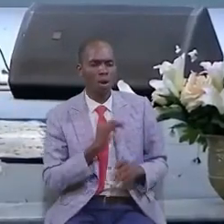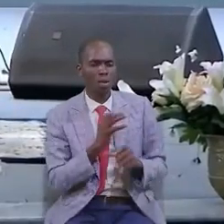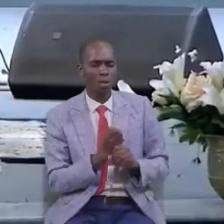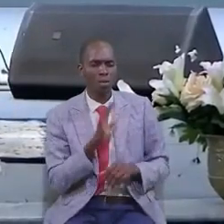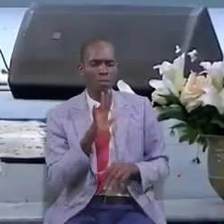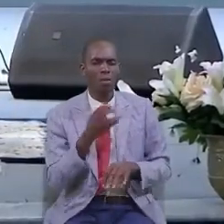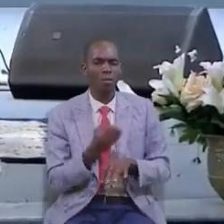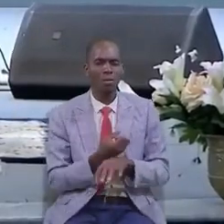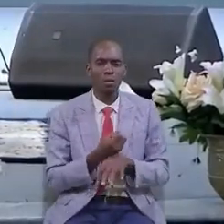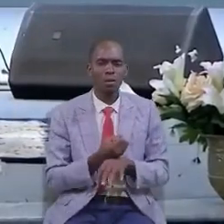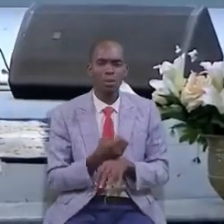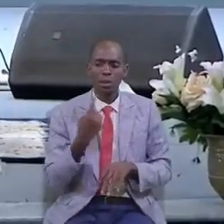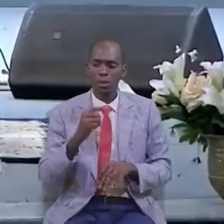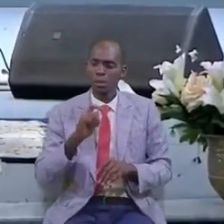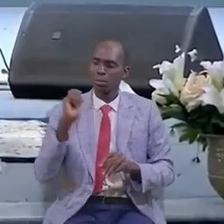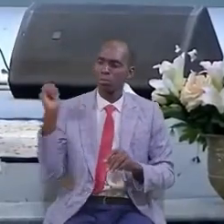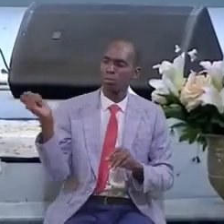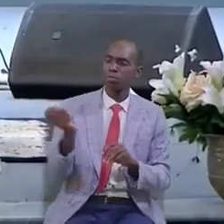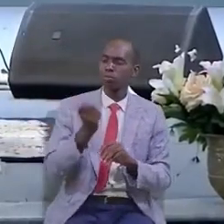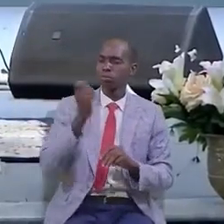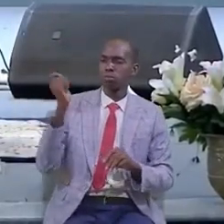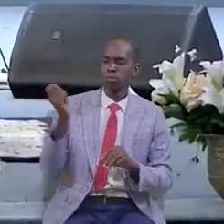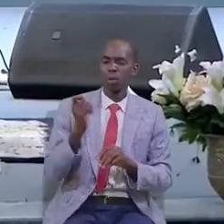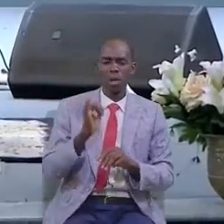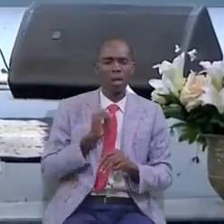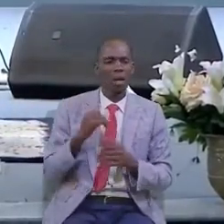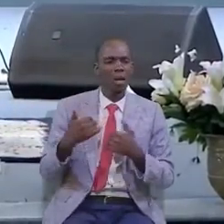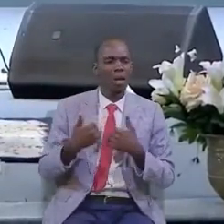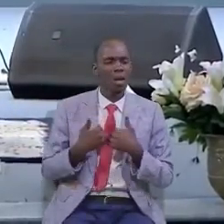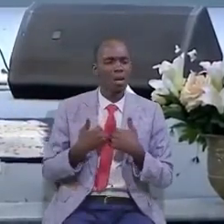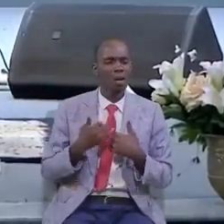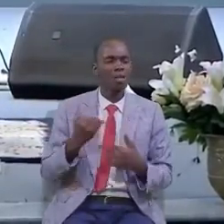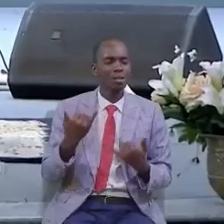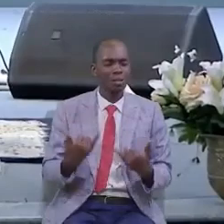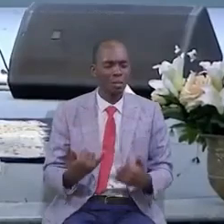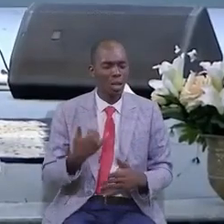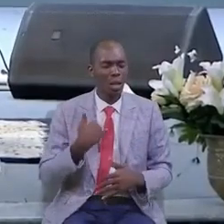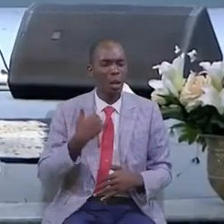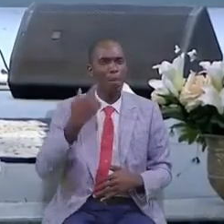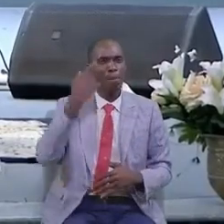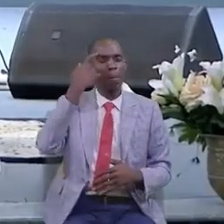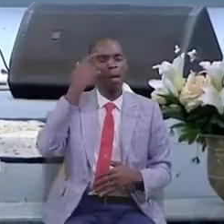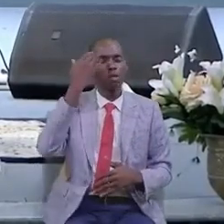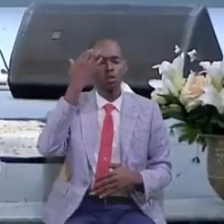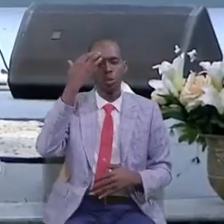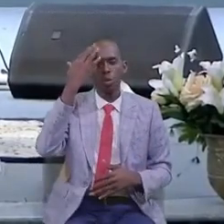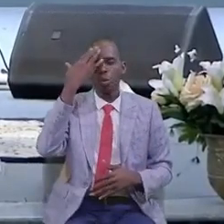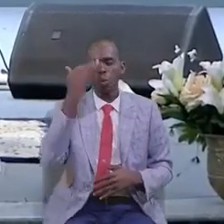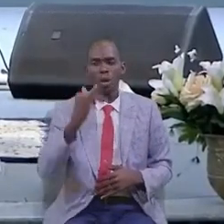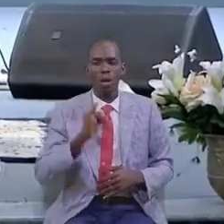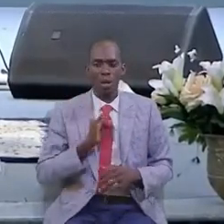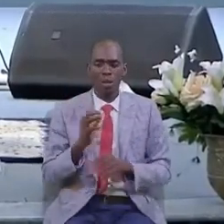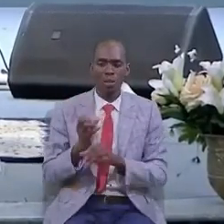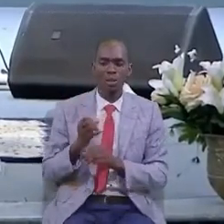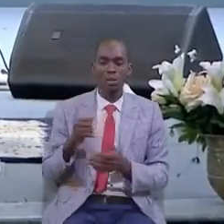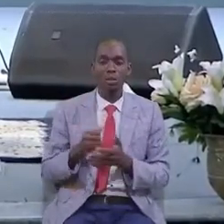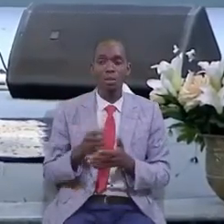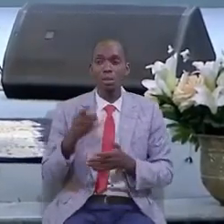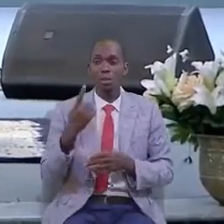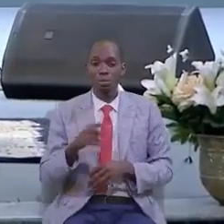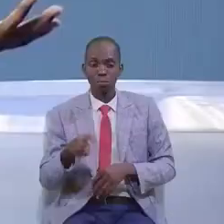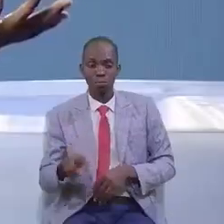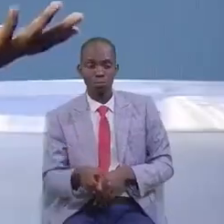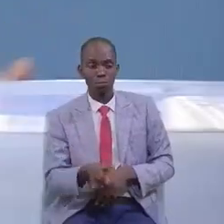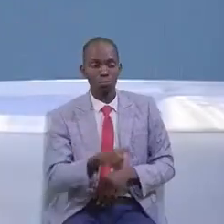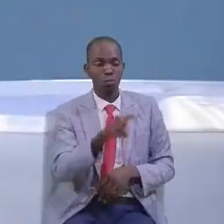ఉన్నాను. ద స్లింగ్ ఐ హావ్. నేను కలిగి ఉన్న వడిసెల. నౌ ఐ నో వై. ఇప్పుడు నాకు తెలుసు ఎందుకు కలిగి ఉన్నాను. ద జర్నీ ఐ